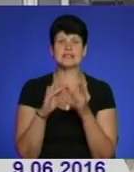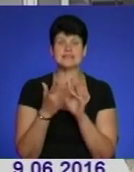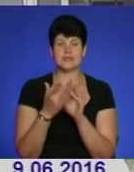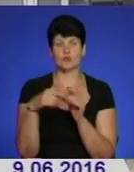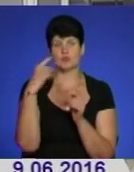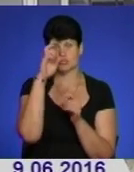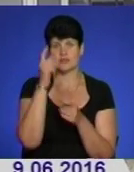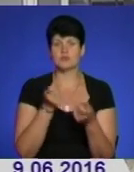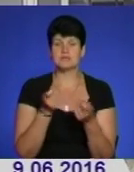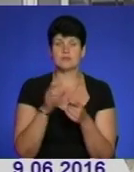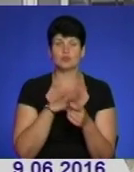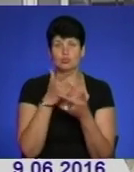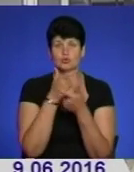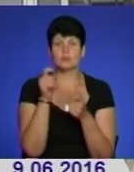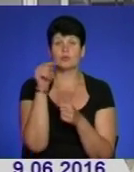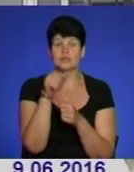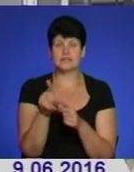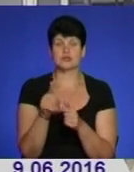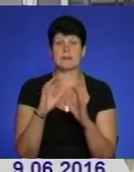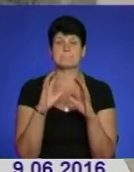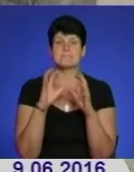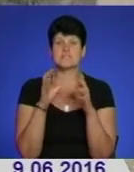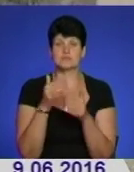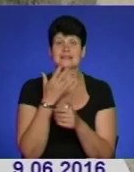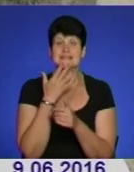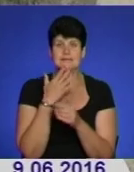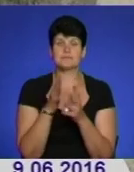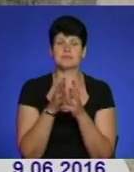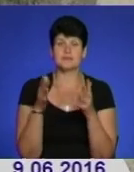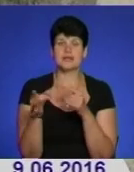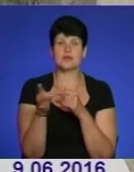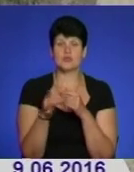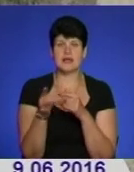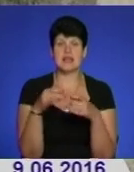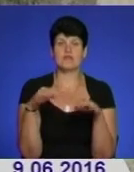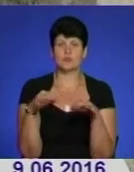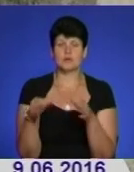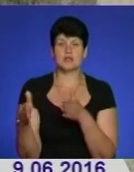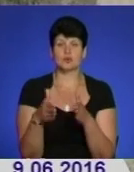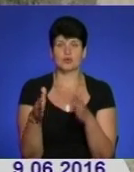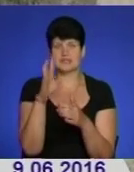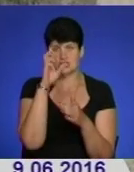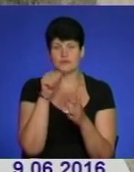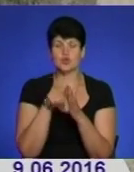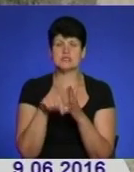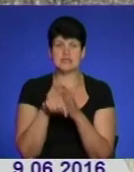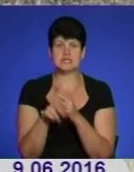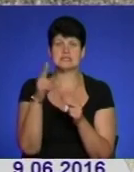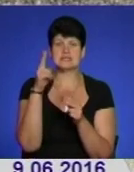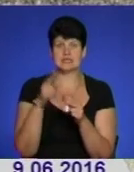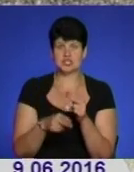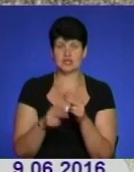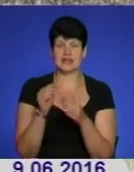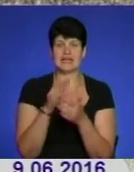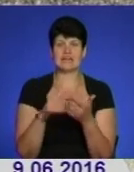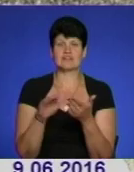державної адміністрації було повідомлення про те, що на міжнародних, національних та більшості регіональних автомобільних дорогах державного значення завершено